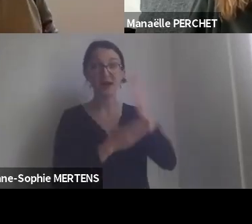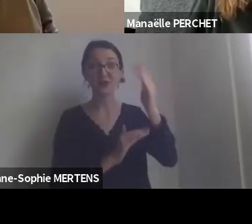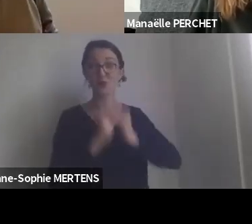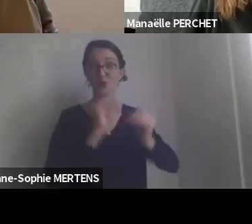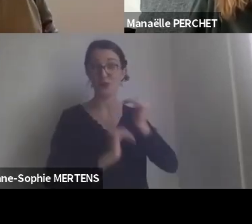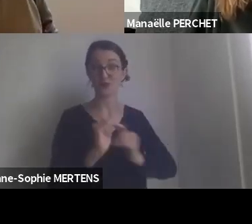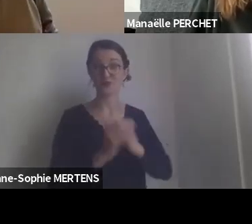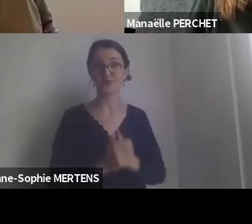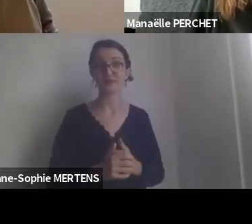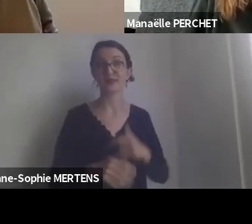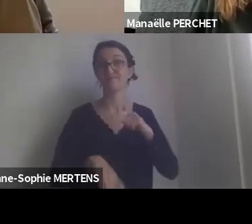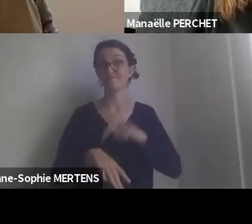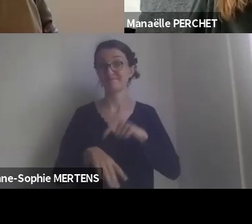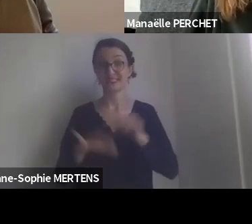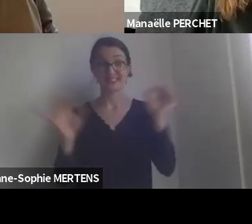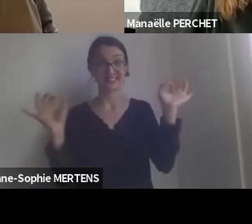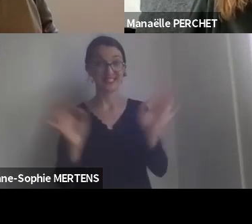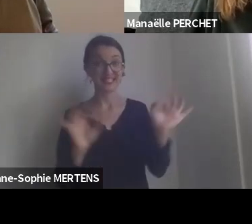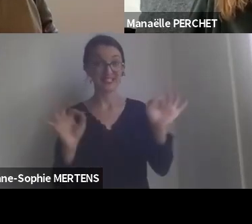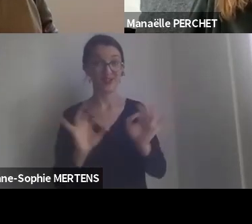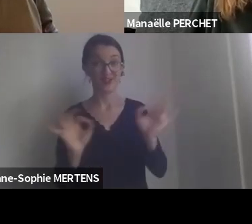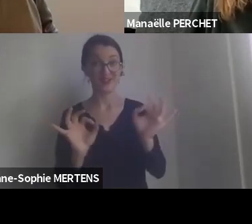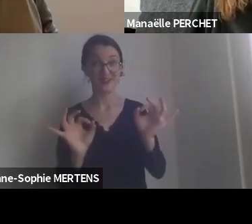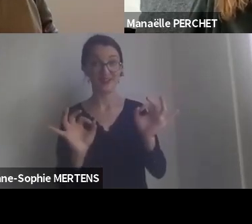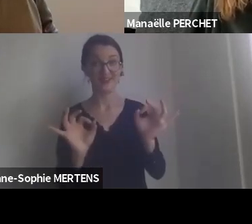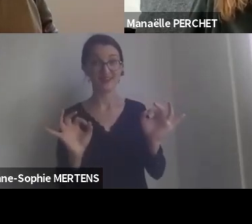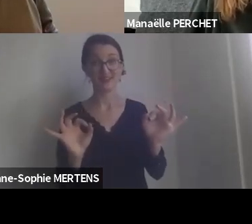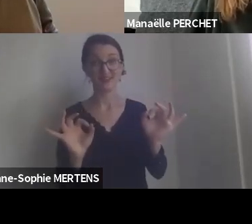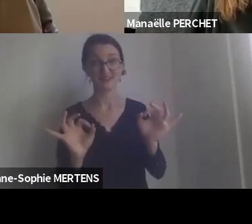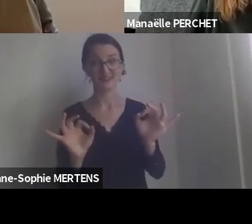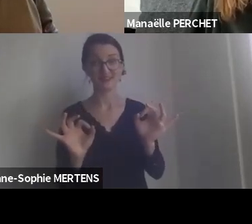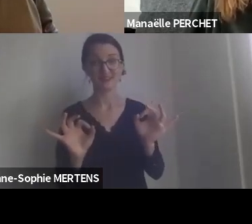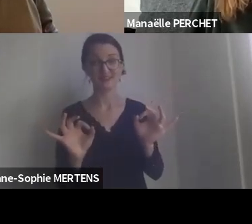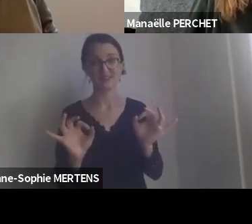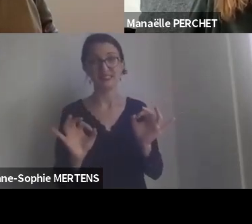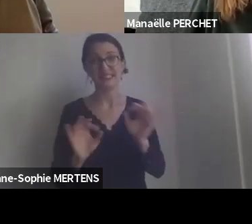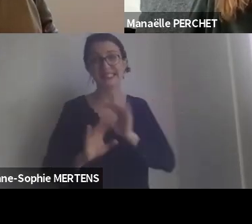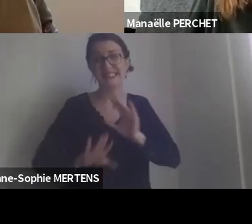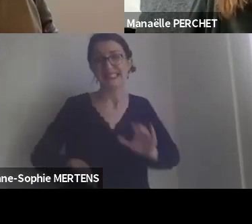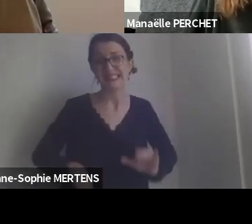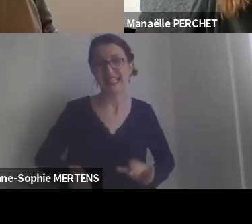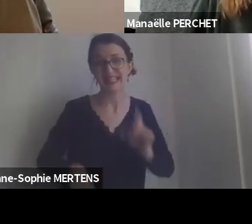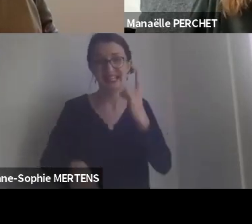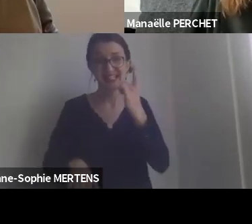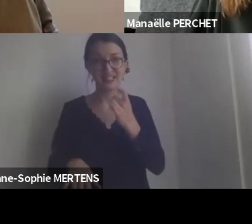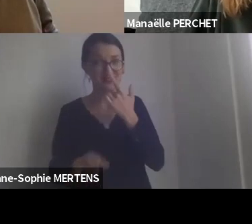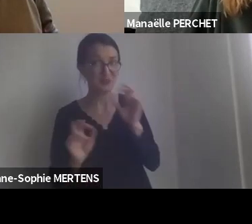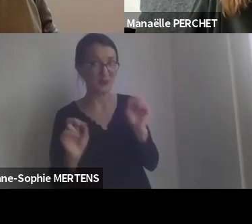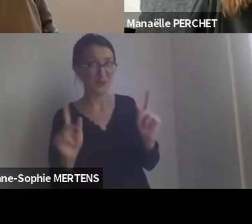est 10h tout pile. On va peut-être prendre une toute dernière question, si c'est OK pour nos